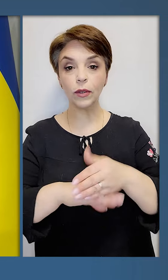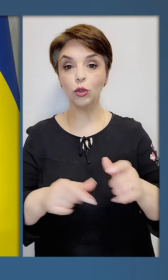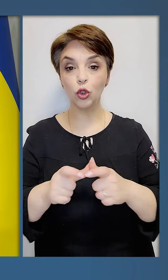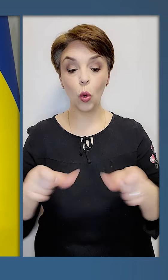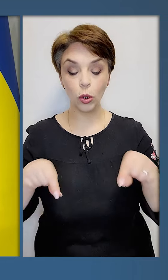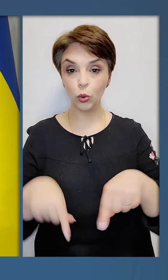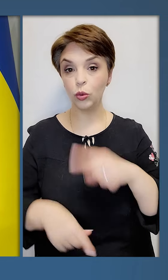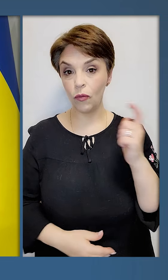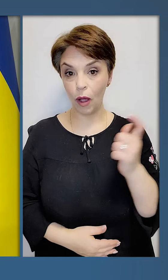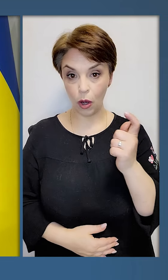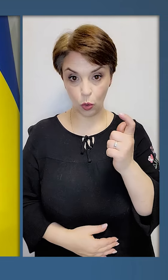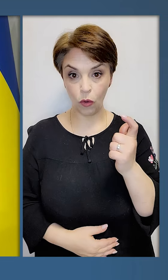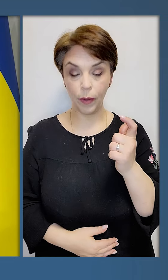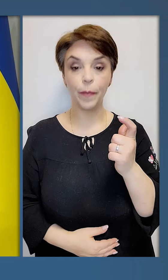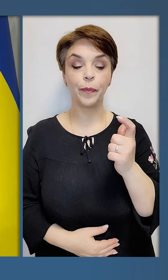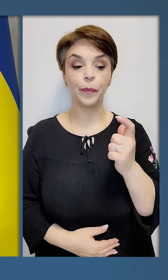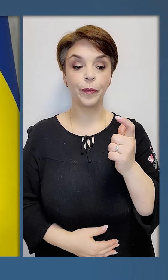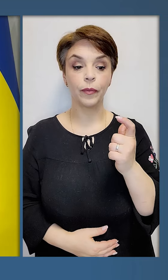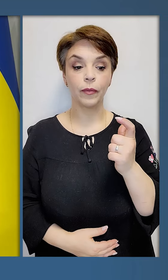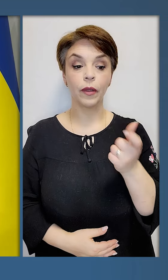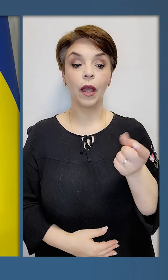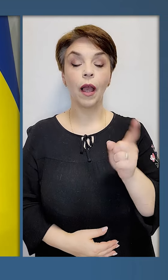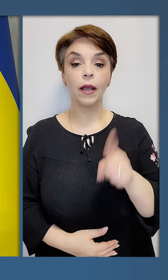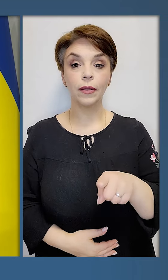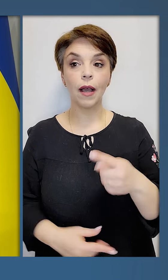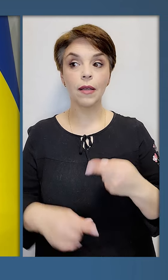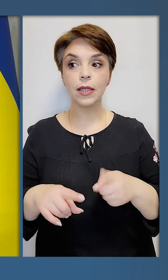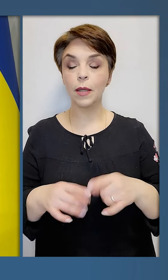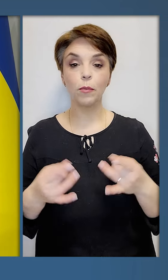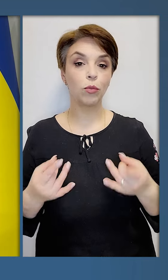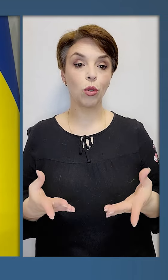відвідали школу тут, у Харкові. Так,